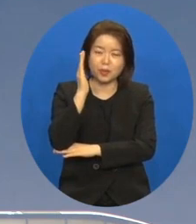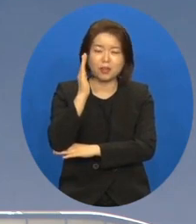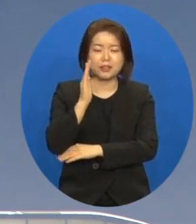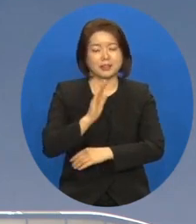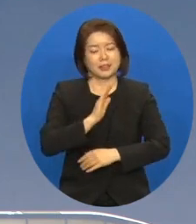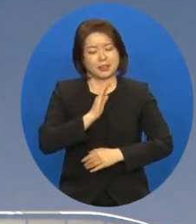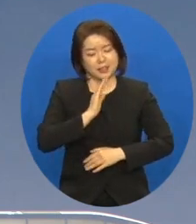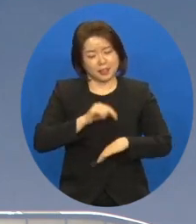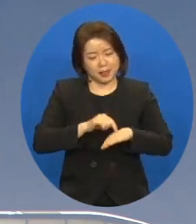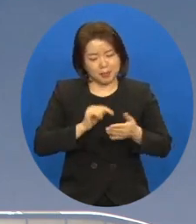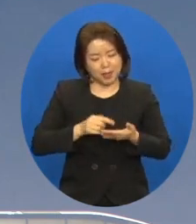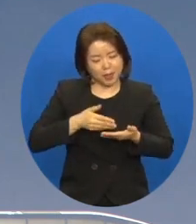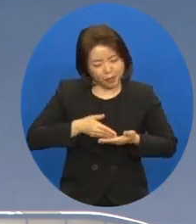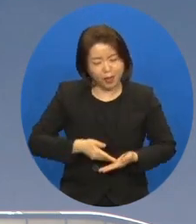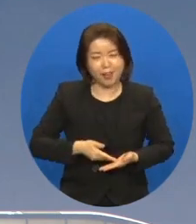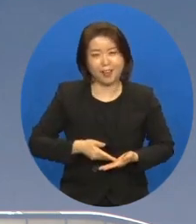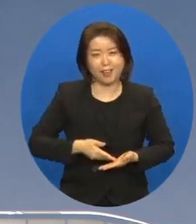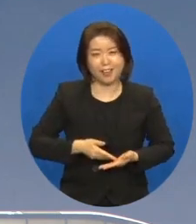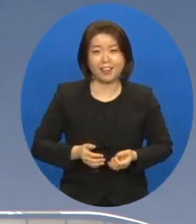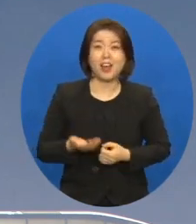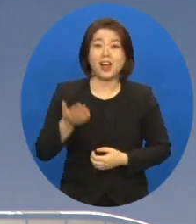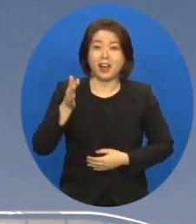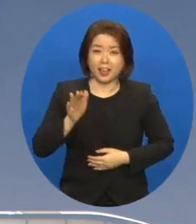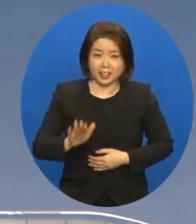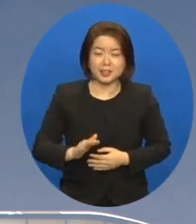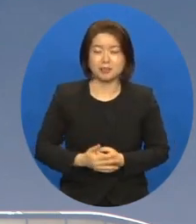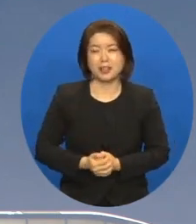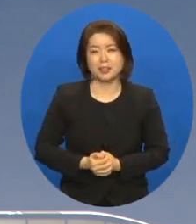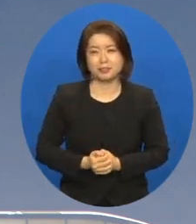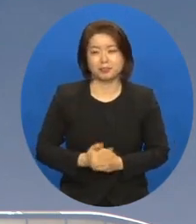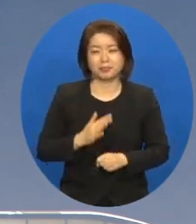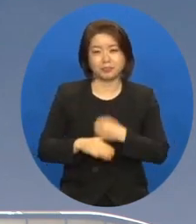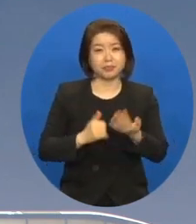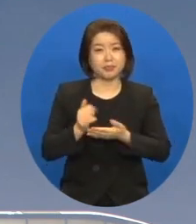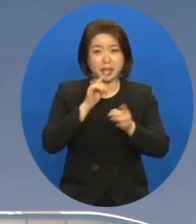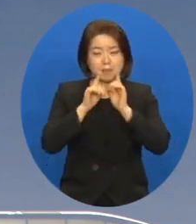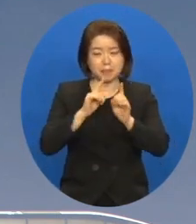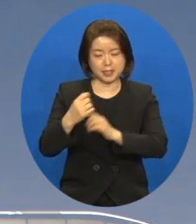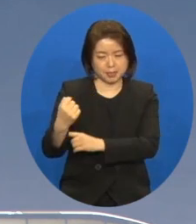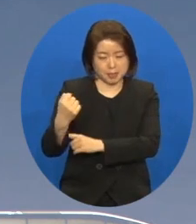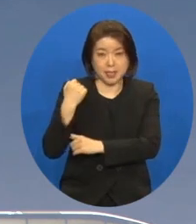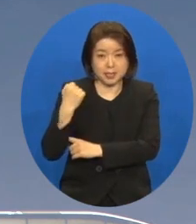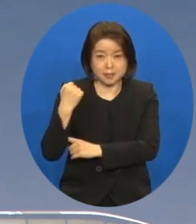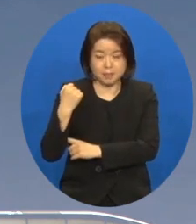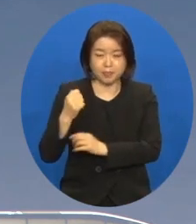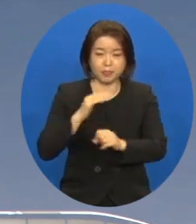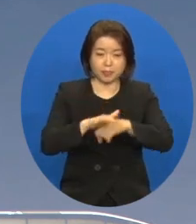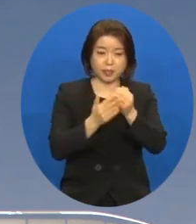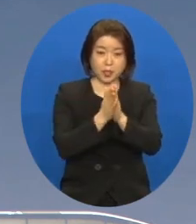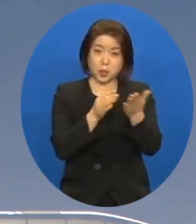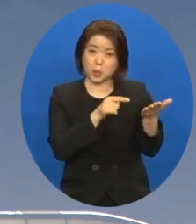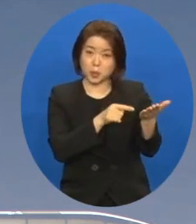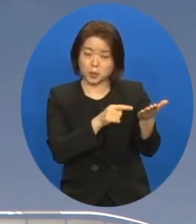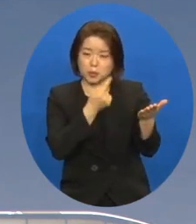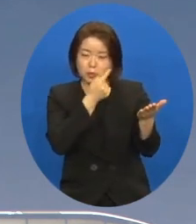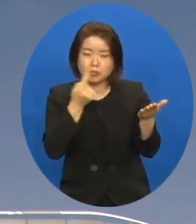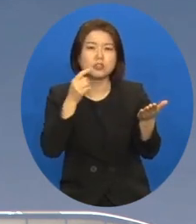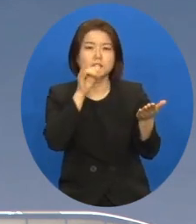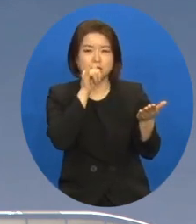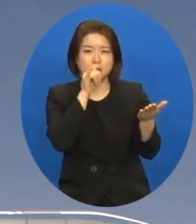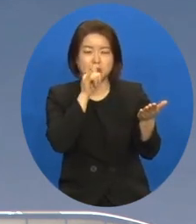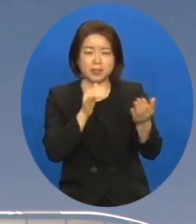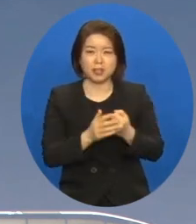너무 마음이 무거웠습니다. 그렇지만 하나님의 말씀의 능력을 성경은 또 증거하고